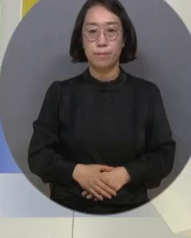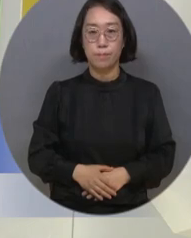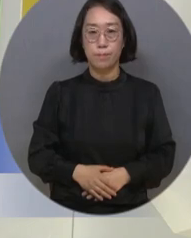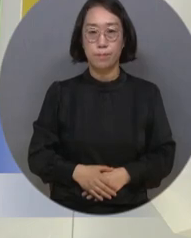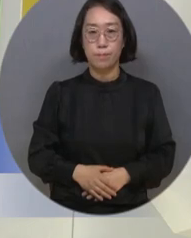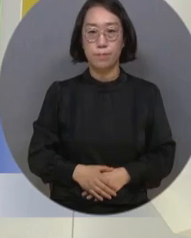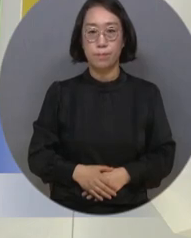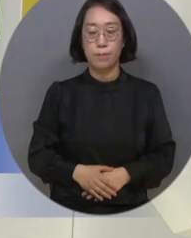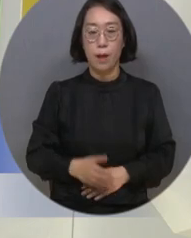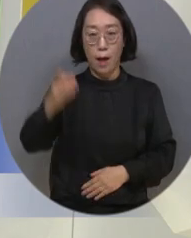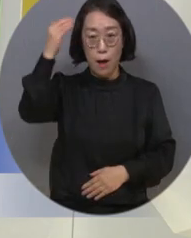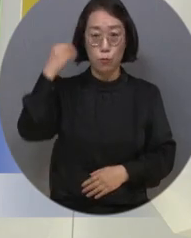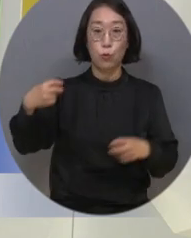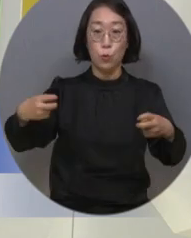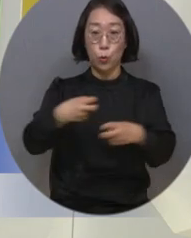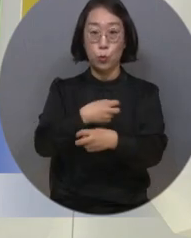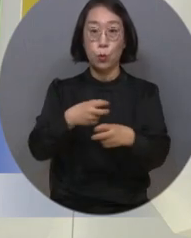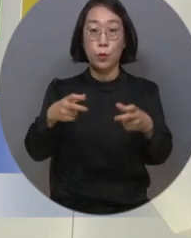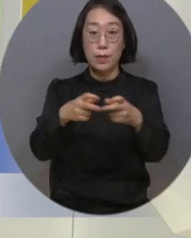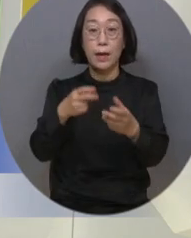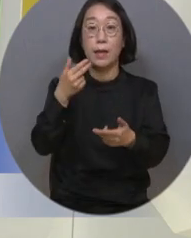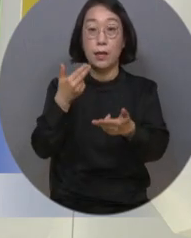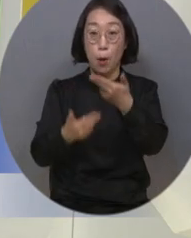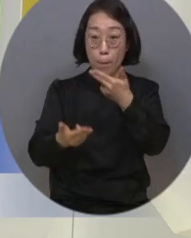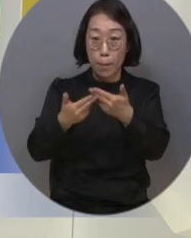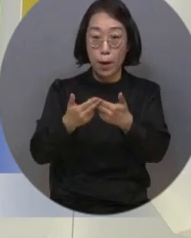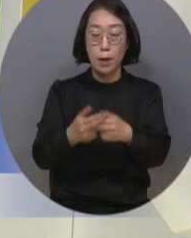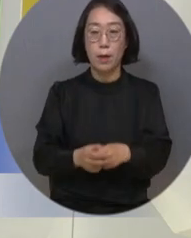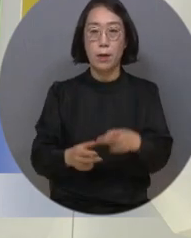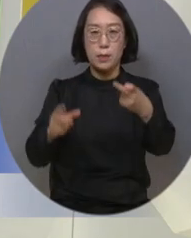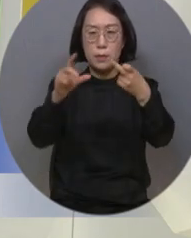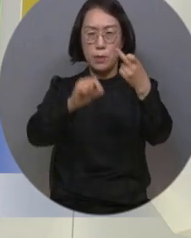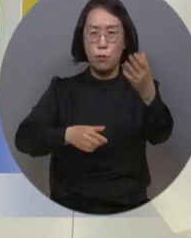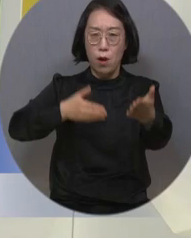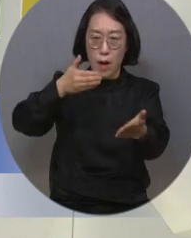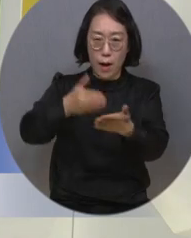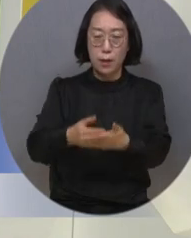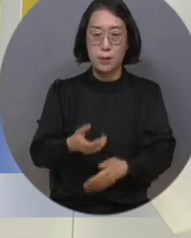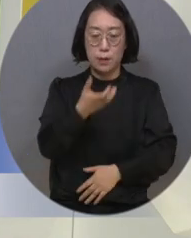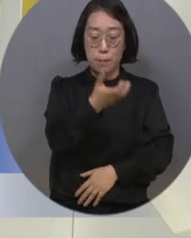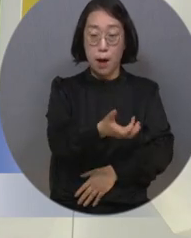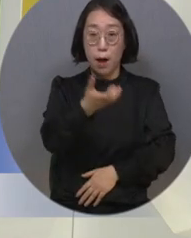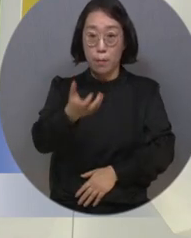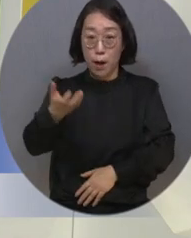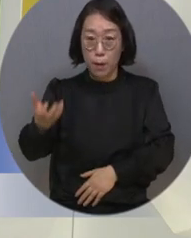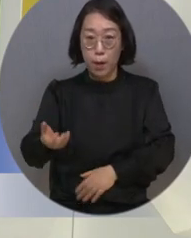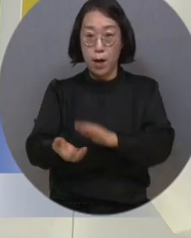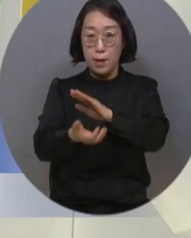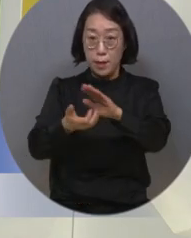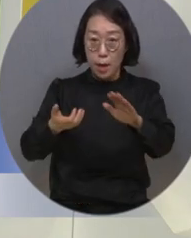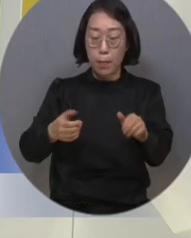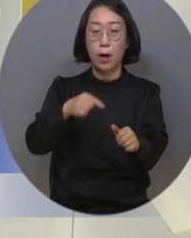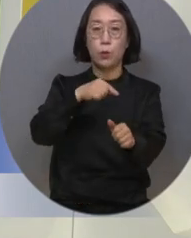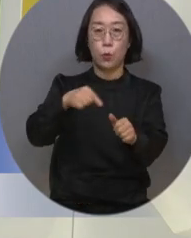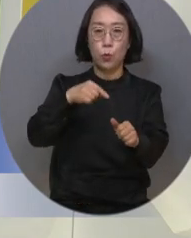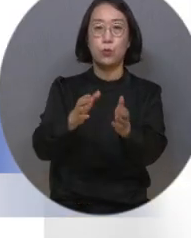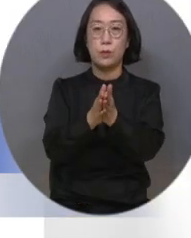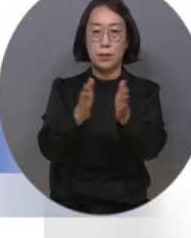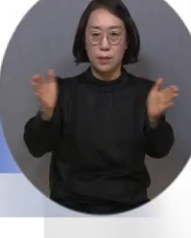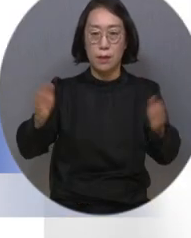다음 뉴스입니다 한국교통장애인협회가 오는 12월까지 찾아가는 교통사고 예방체험교육을